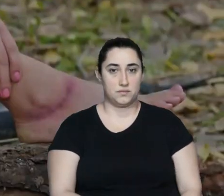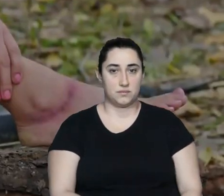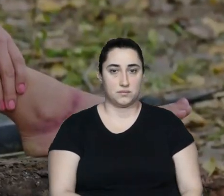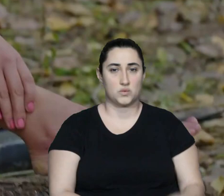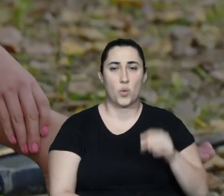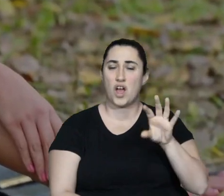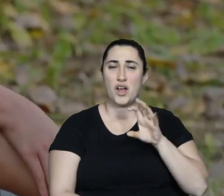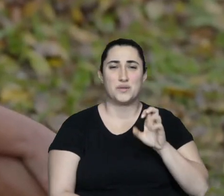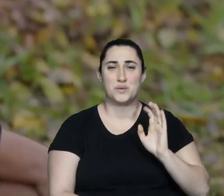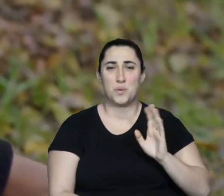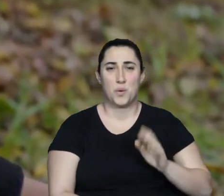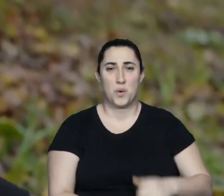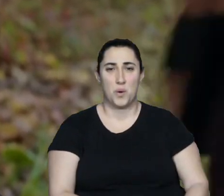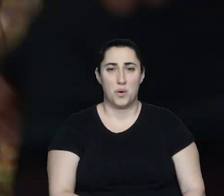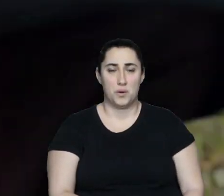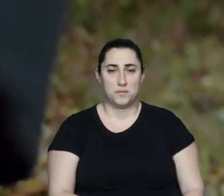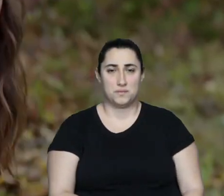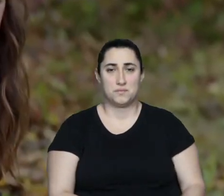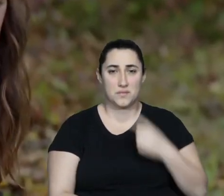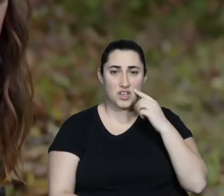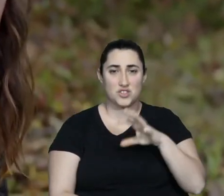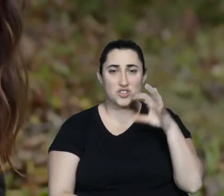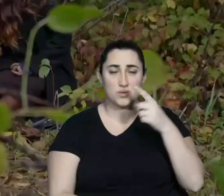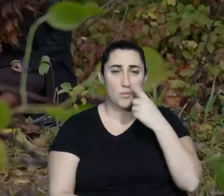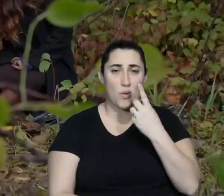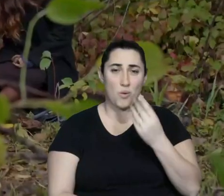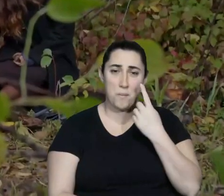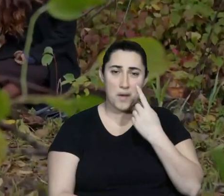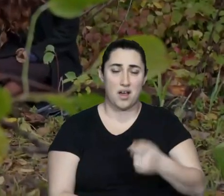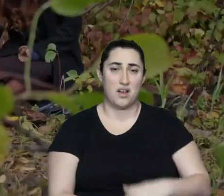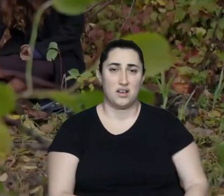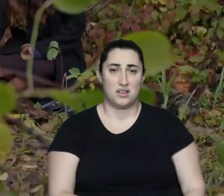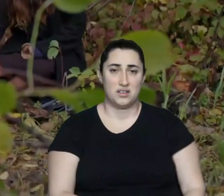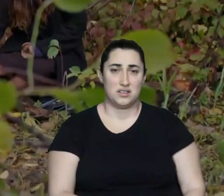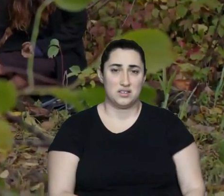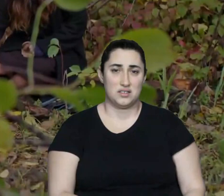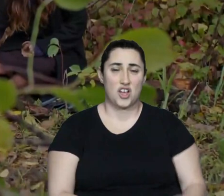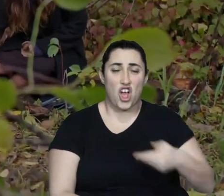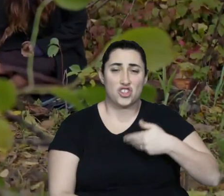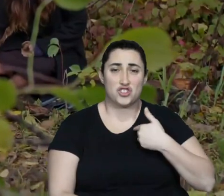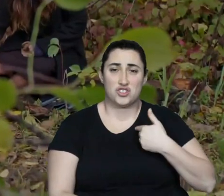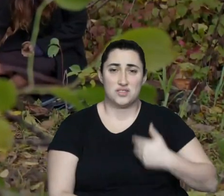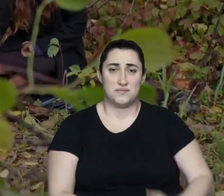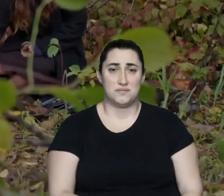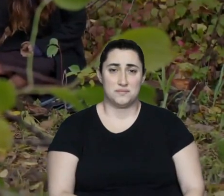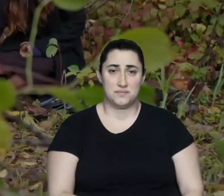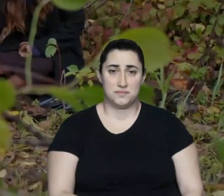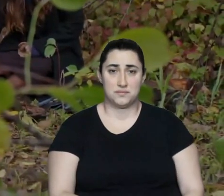Ay cugacığım. Bak nasıl şiştim orardı bak. Acıktım ben.